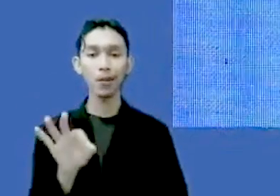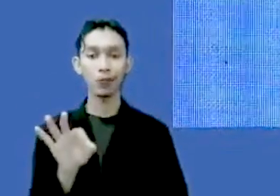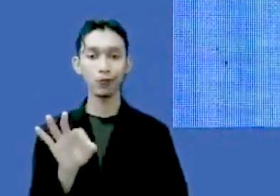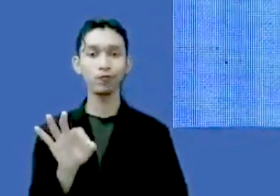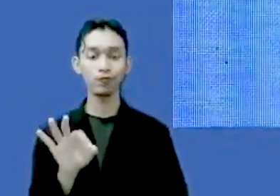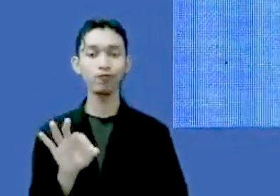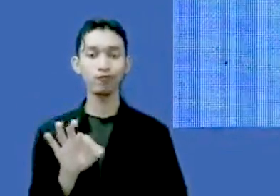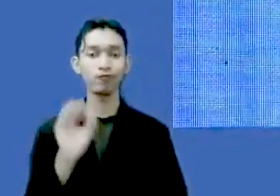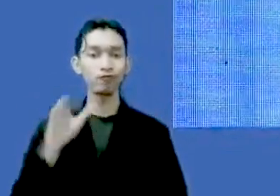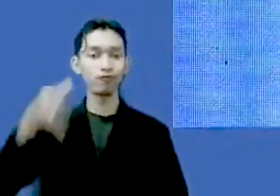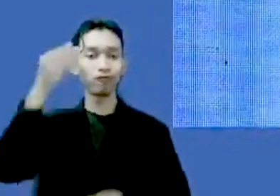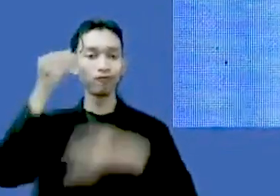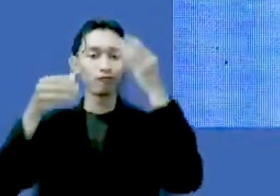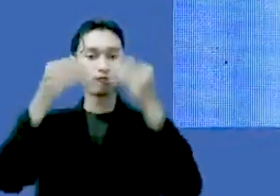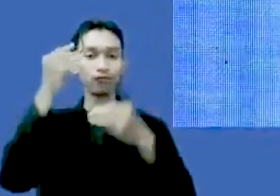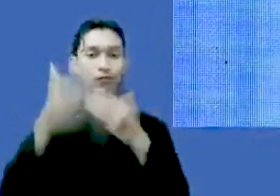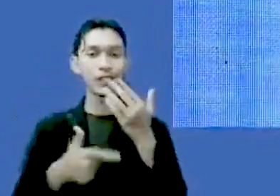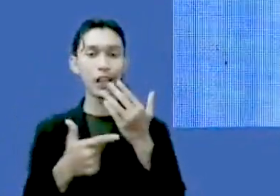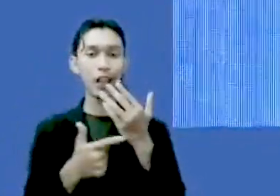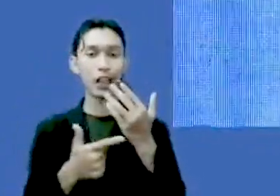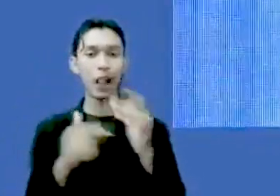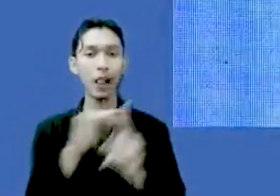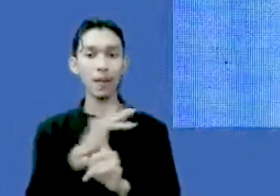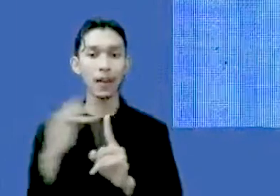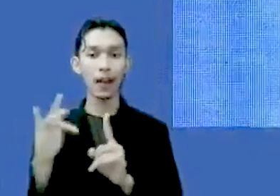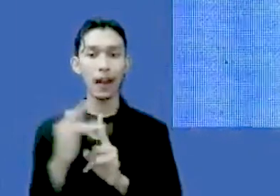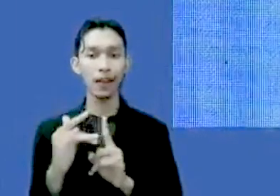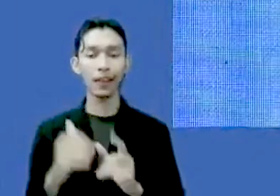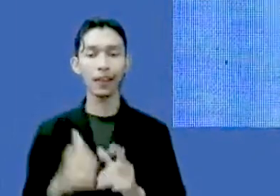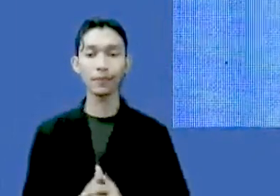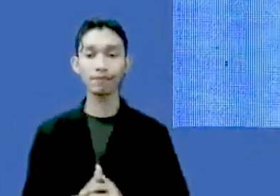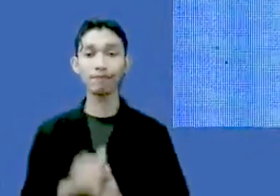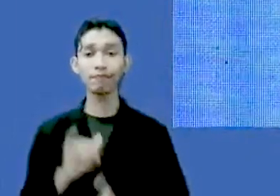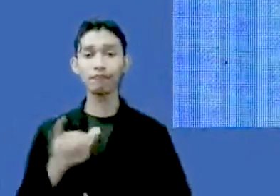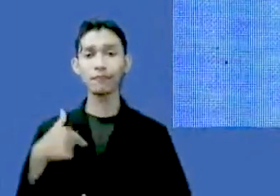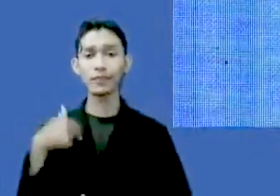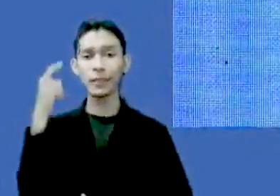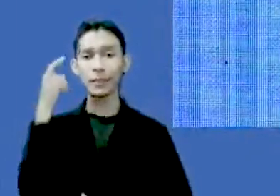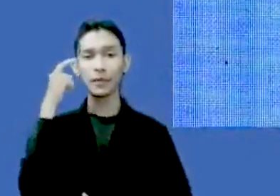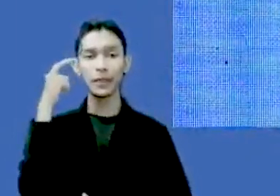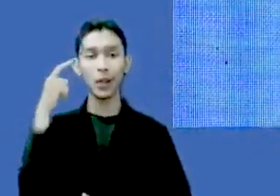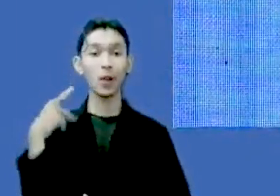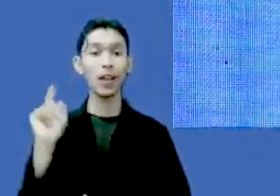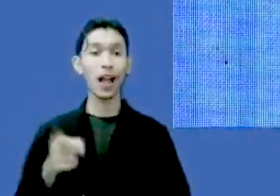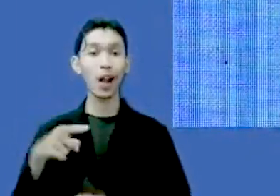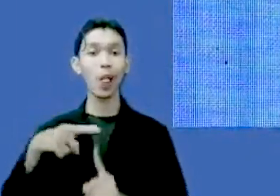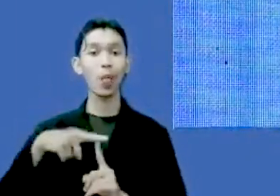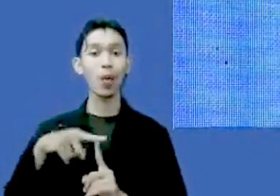kecakapan digital masyarakat Indonesia Hai jadi saya rasa kita punya PR